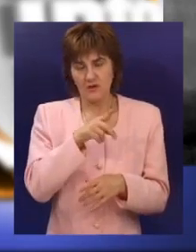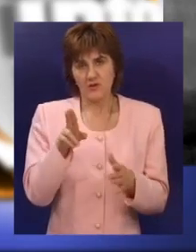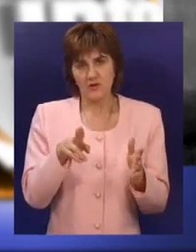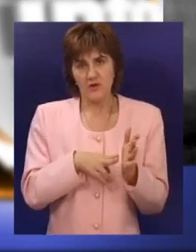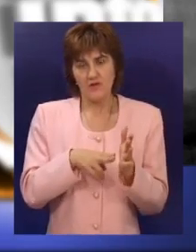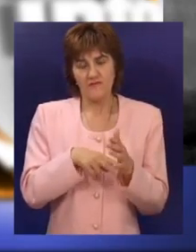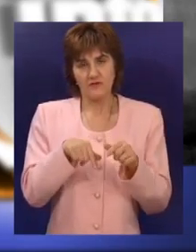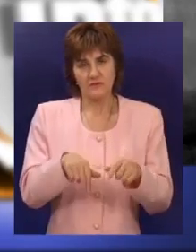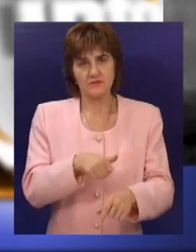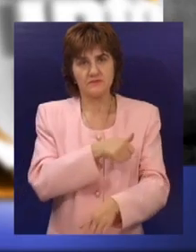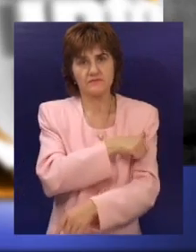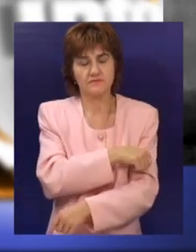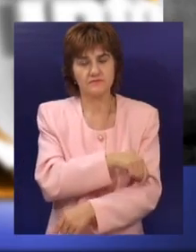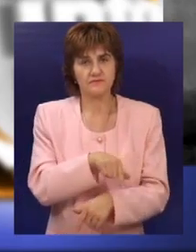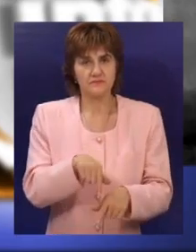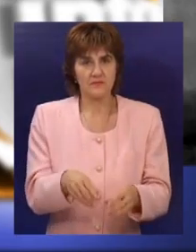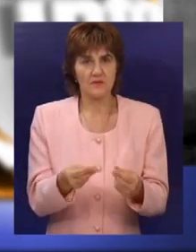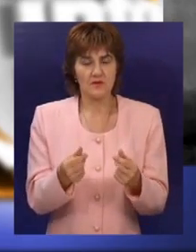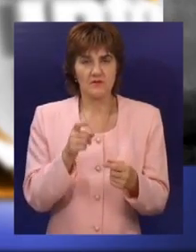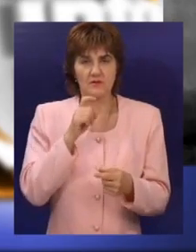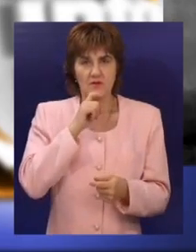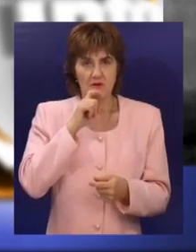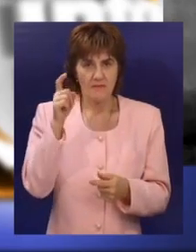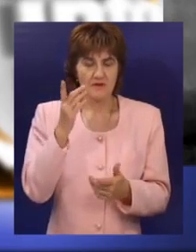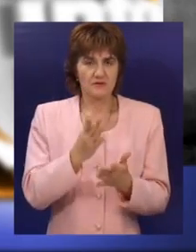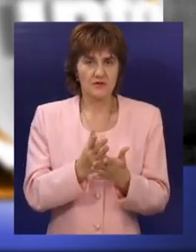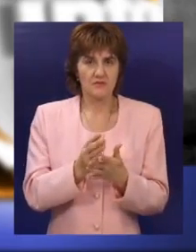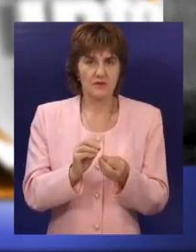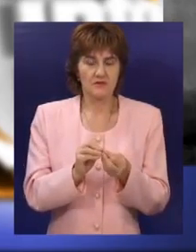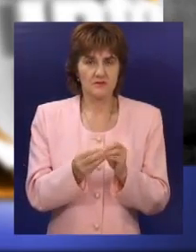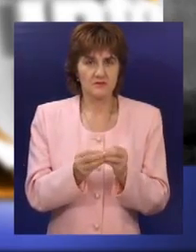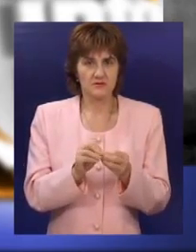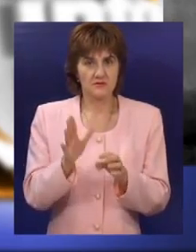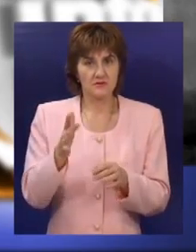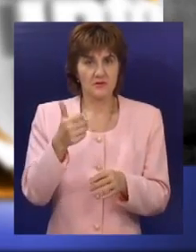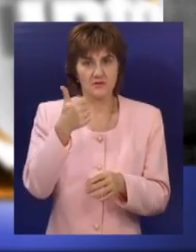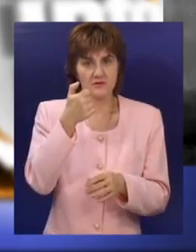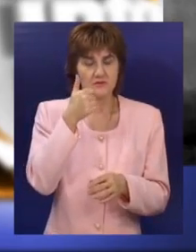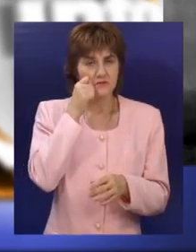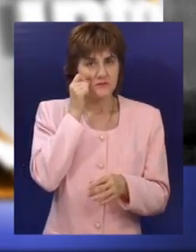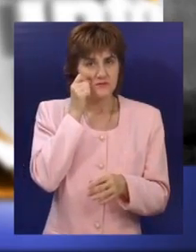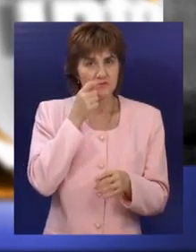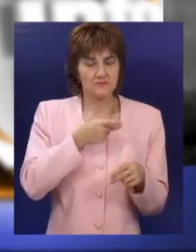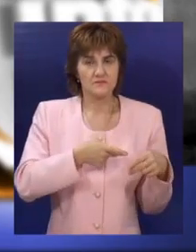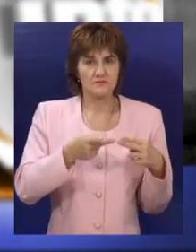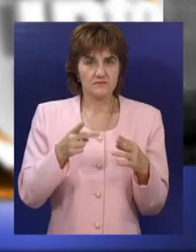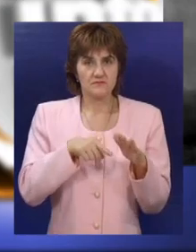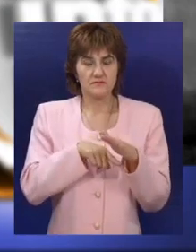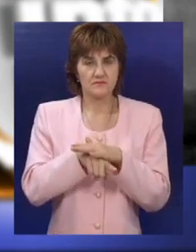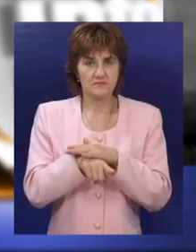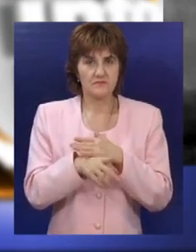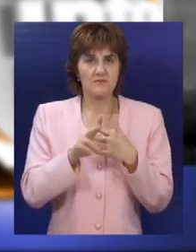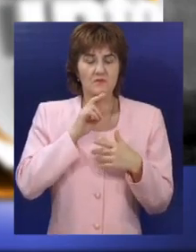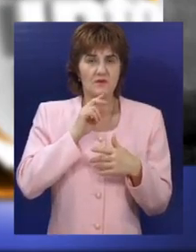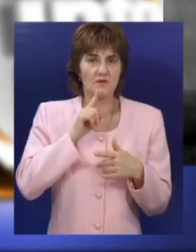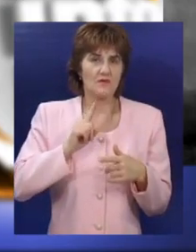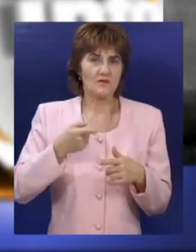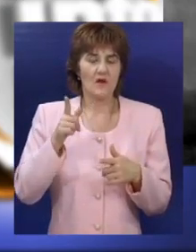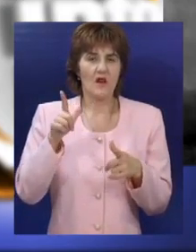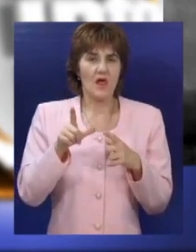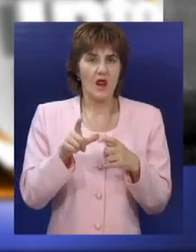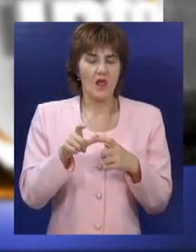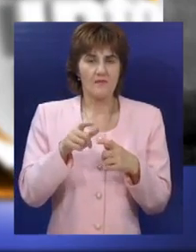sredine novembra ove godine na teritoriji Republike Mađarske prokrijumčarili više stotina ilegalnih migranata, državljana